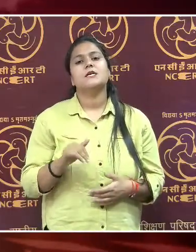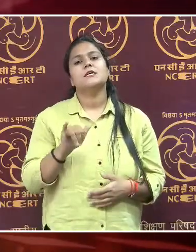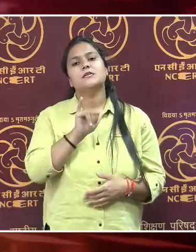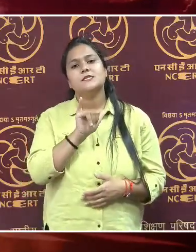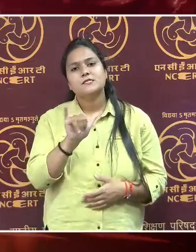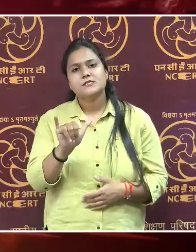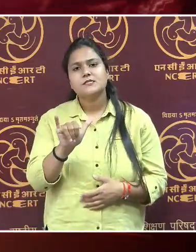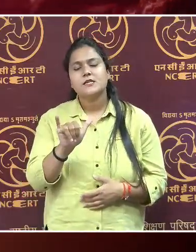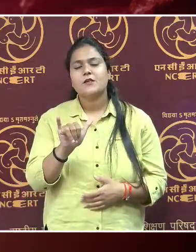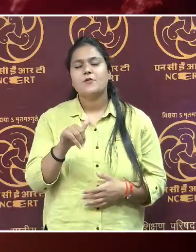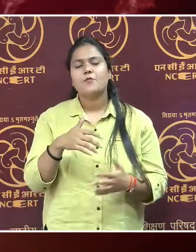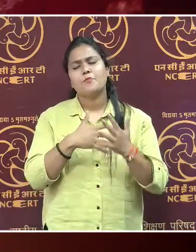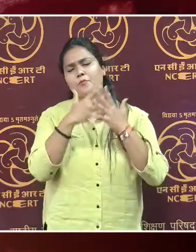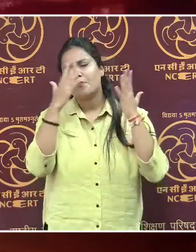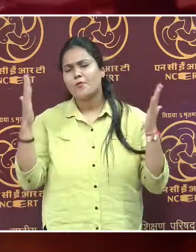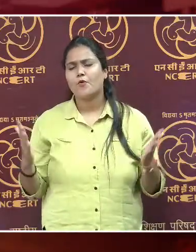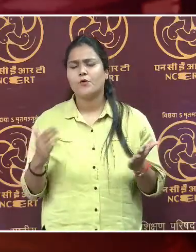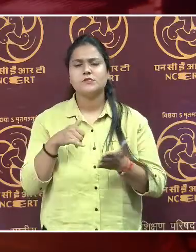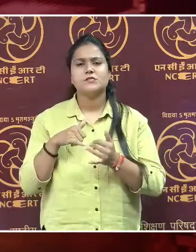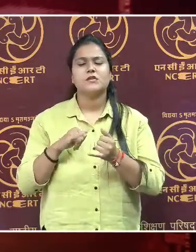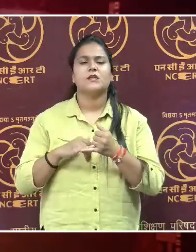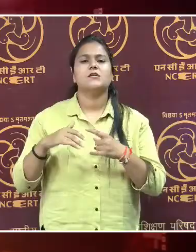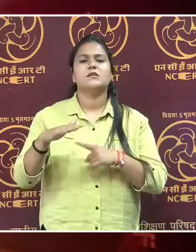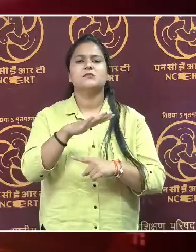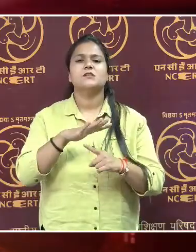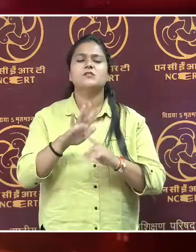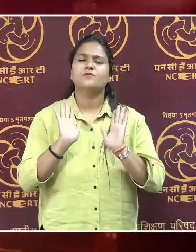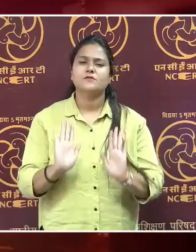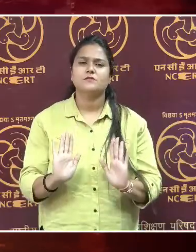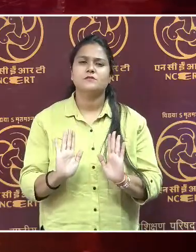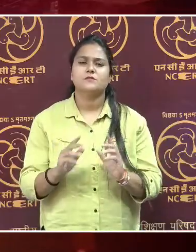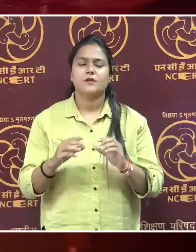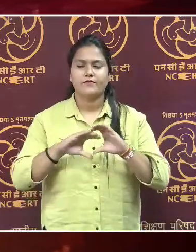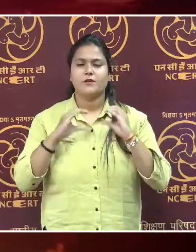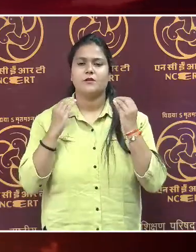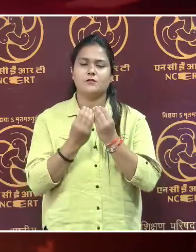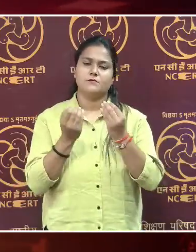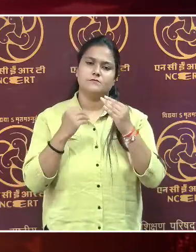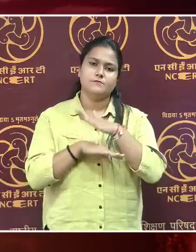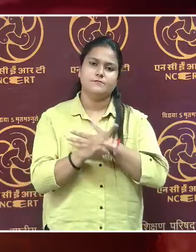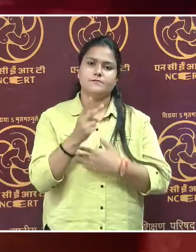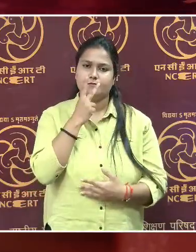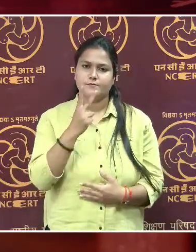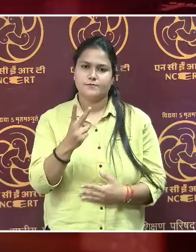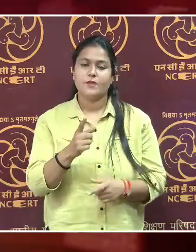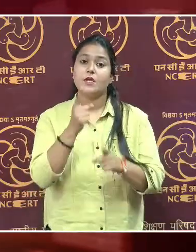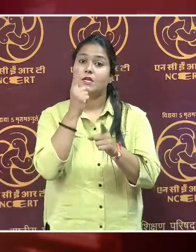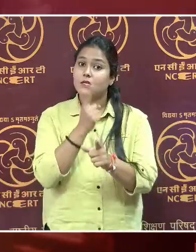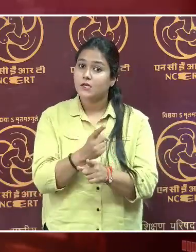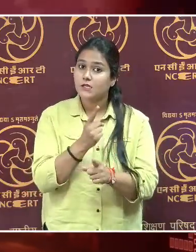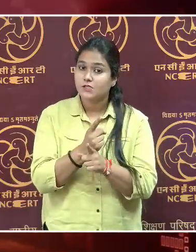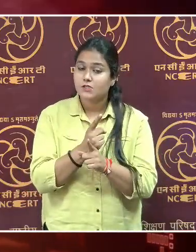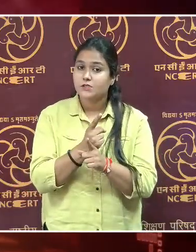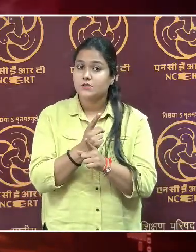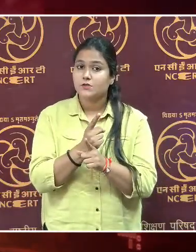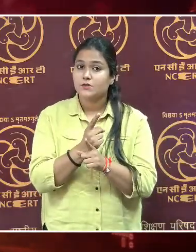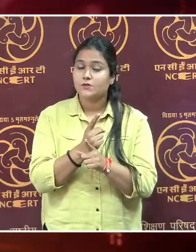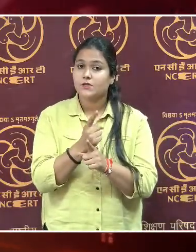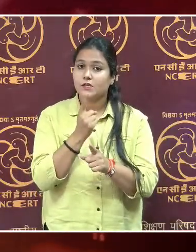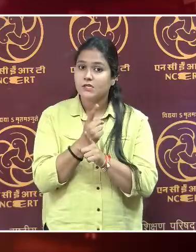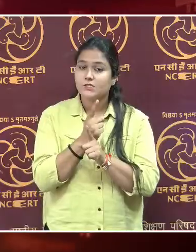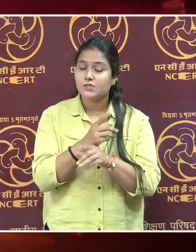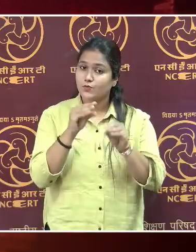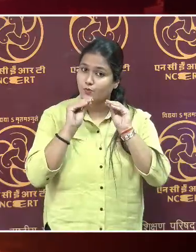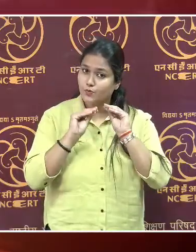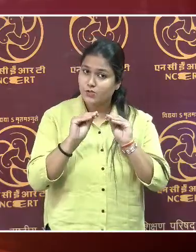सिचुएशंस हैं जो क्लासरूम्स में हमारे सामने आती हैं। तो ये लगा कि क्यों ना टीचर्स को ये बताया जाए